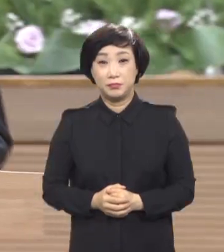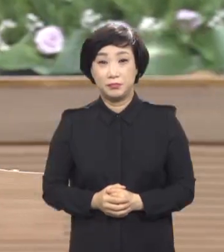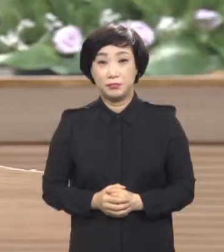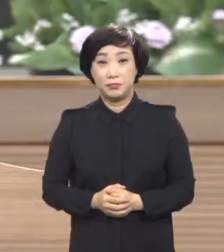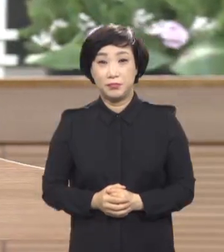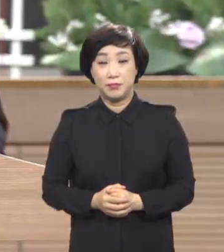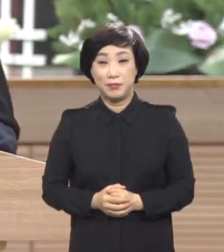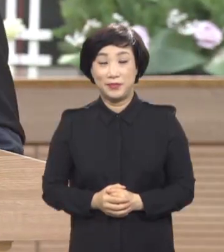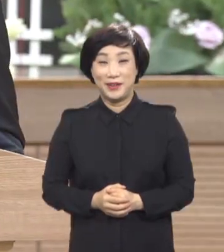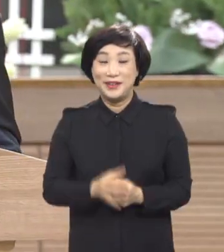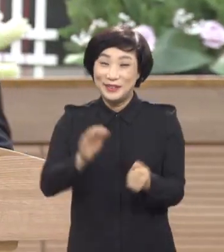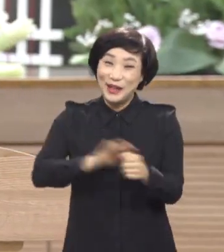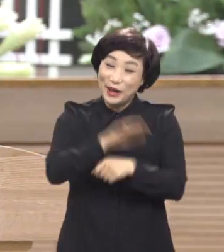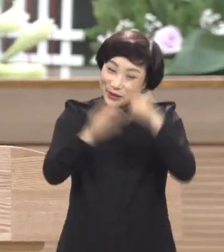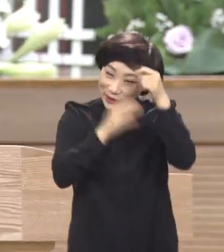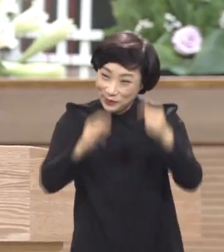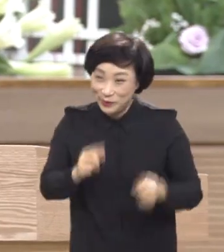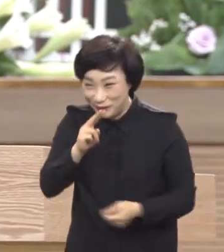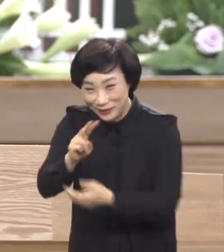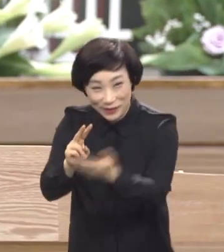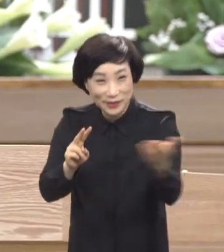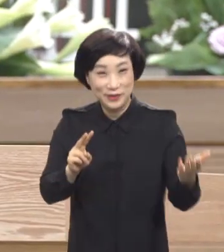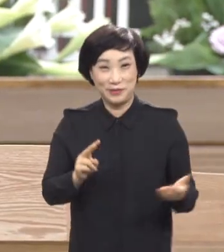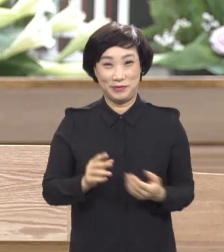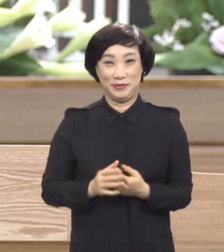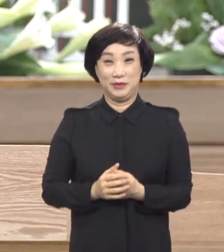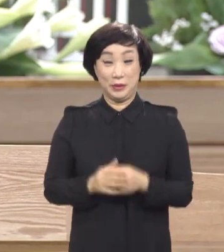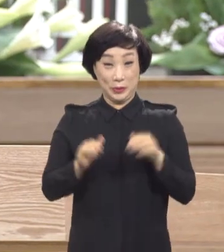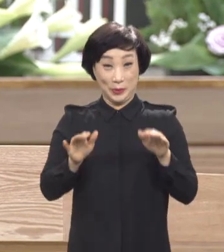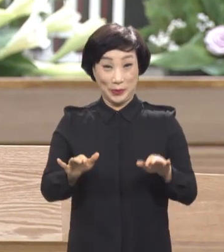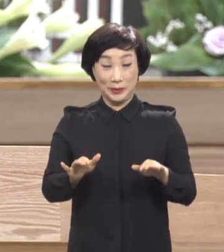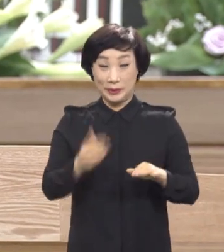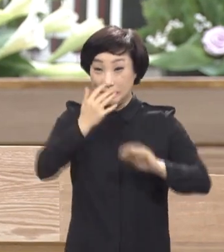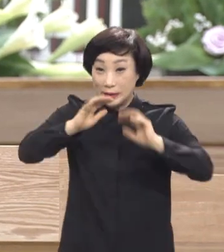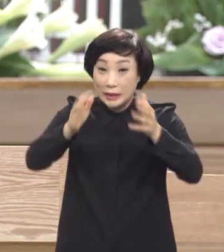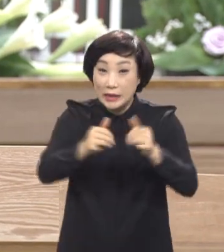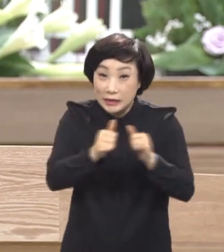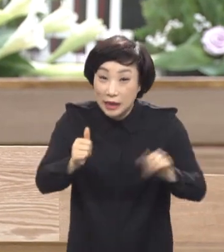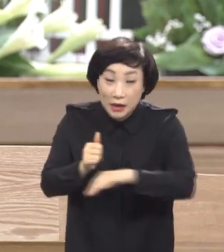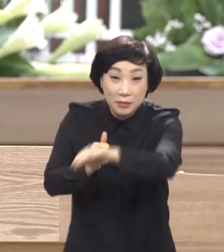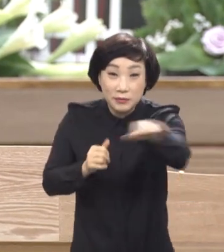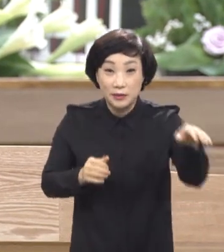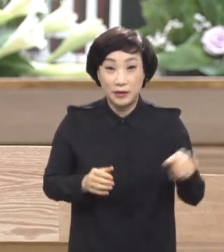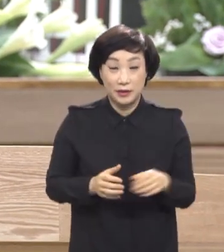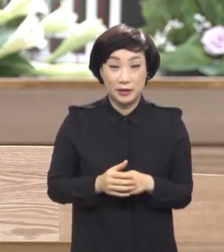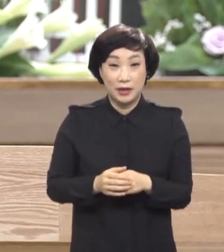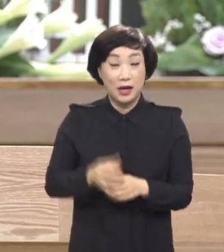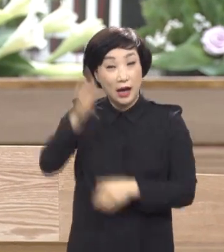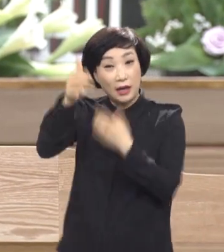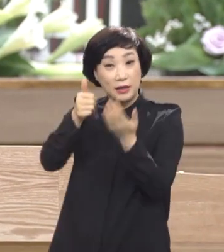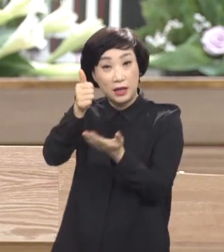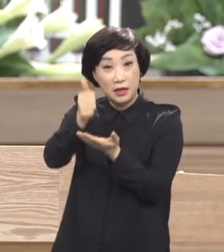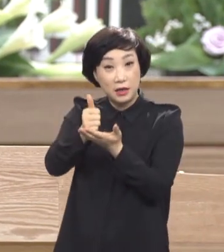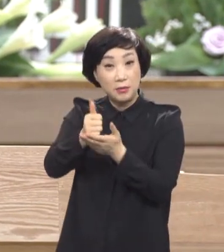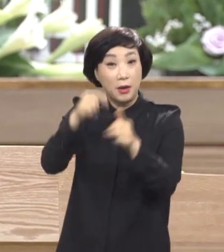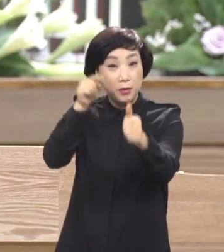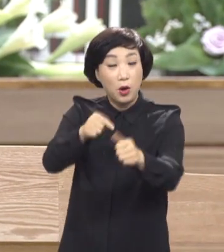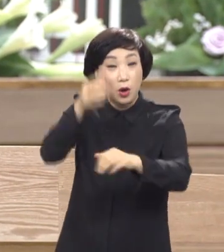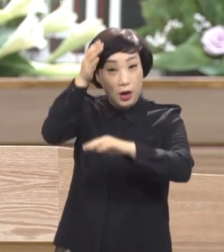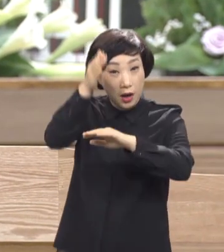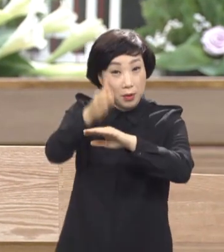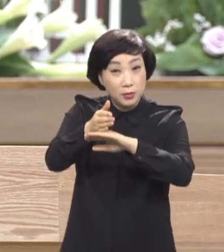사랑하는 성도요 오늘 이스라엘 백성들에게 하나님의 감사를